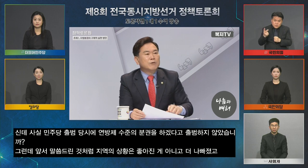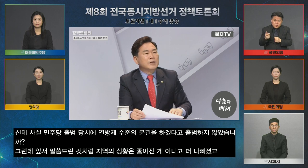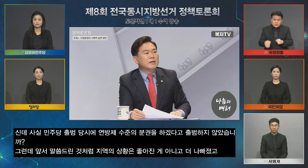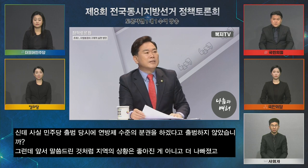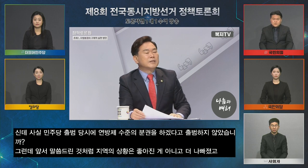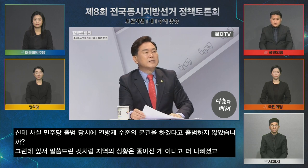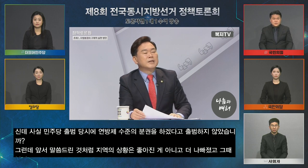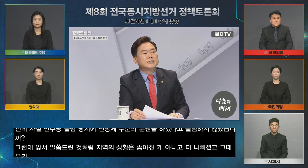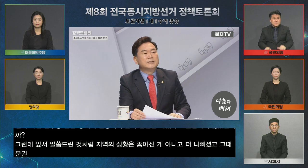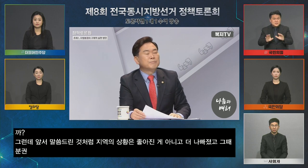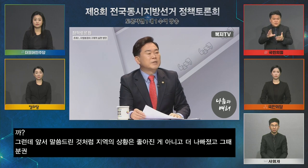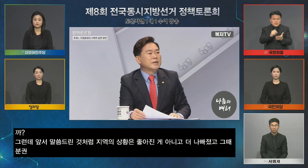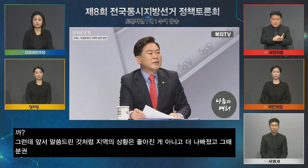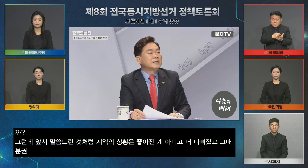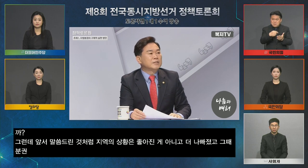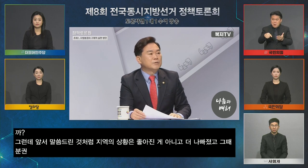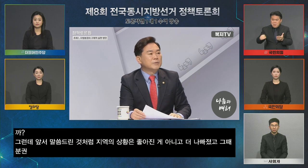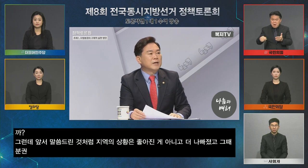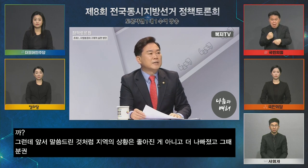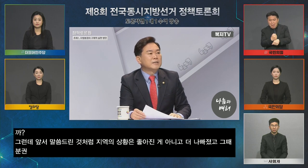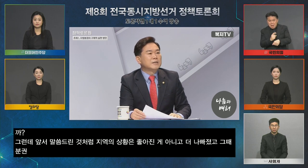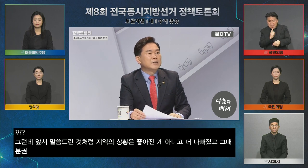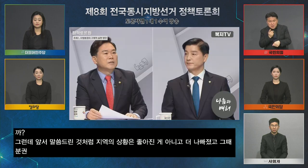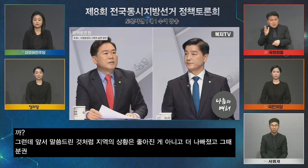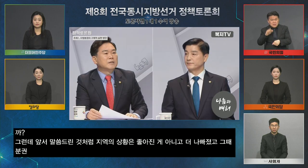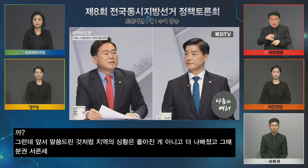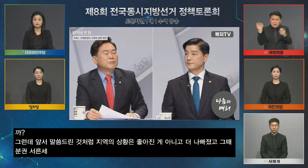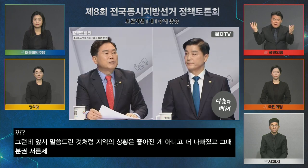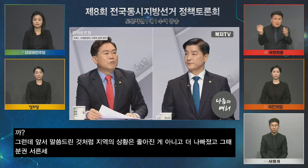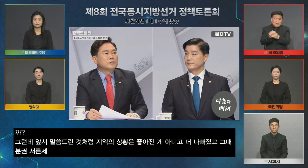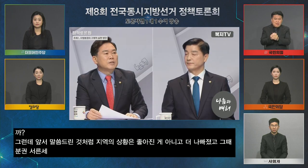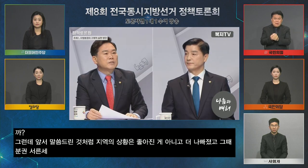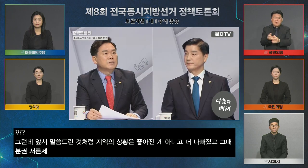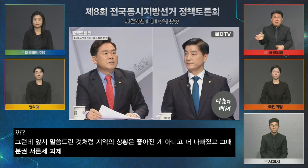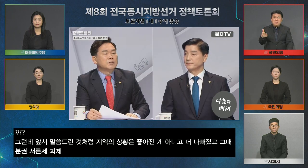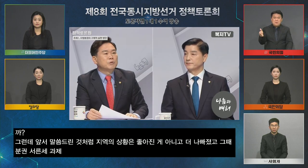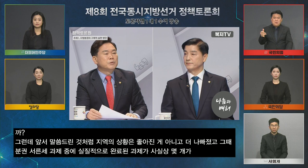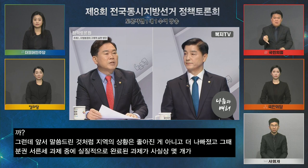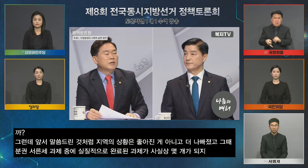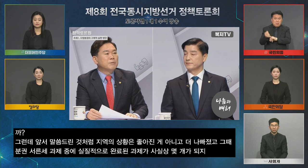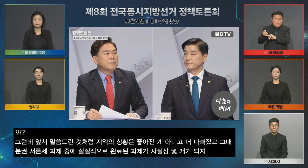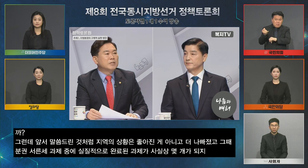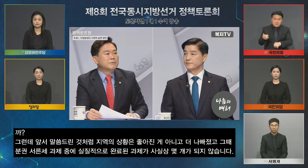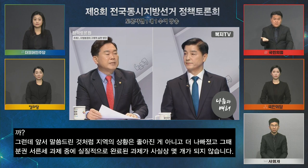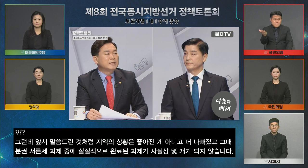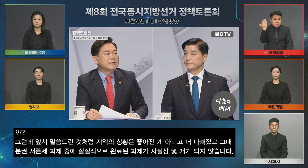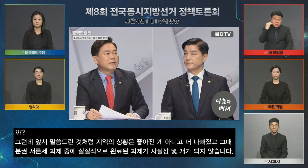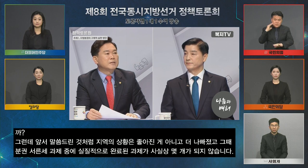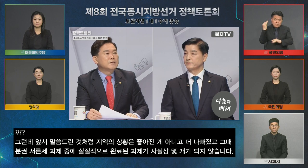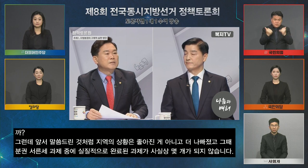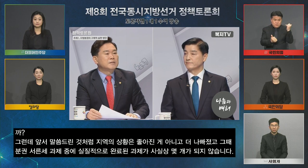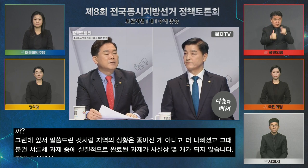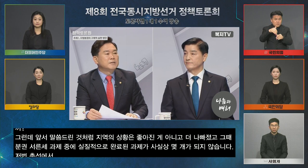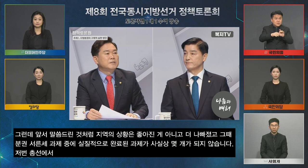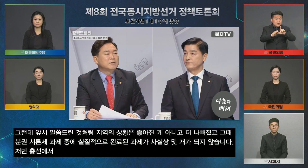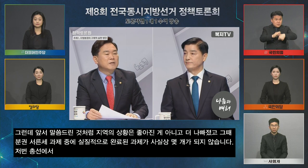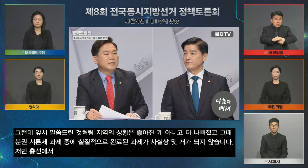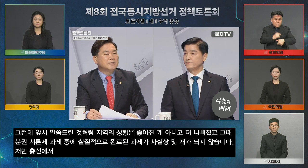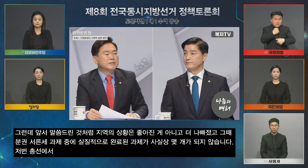완료된 과제가 사실상 몇 개 되지 않습니다. 저번 총선에서 더불어민주당이 한 180도 이상의